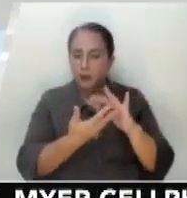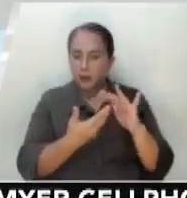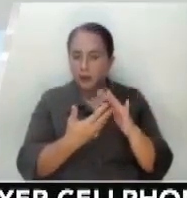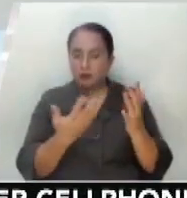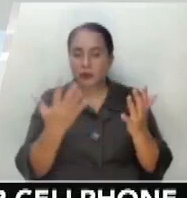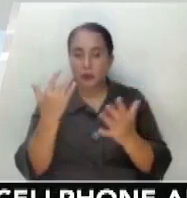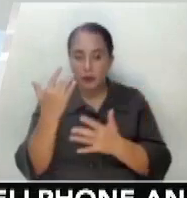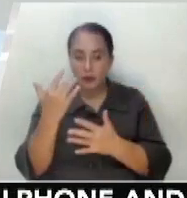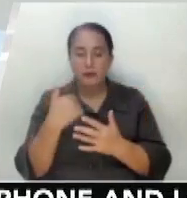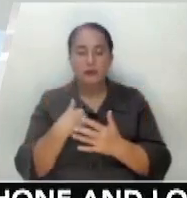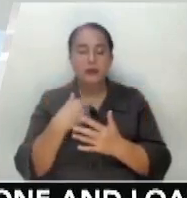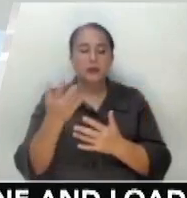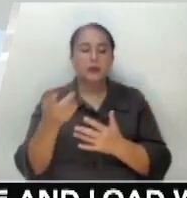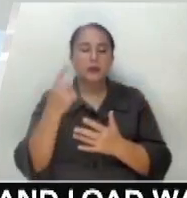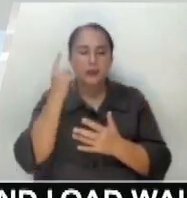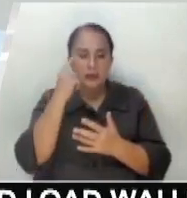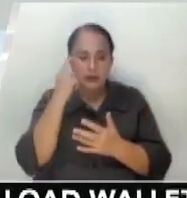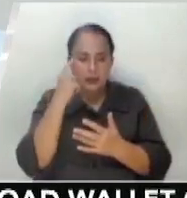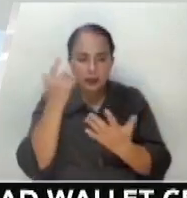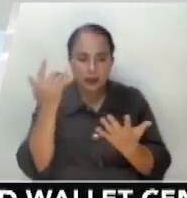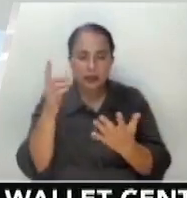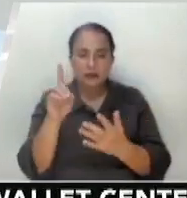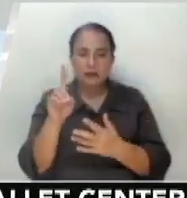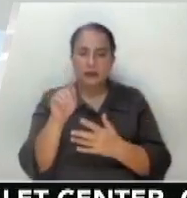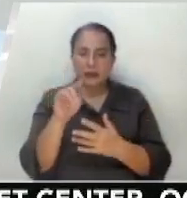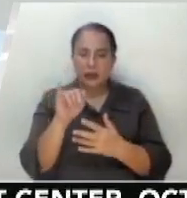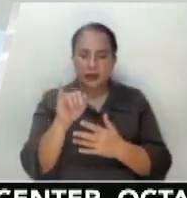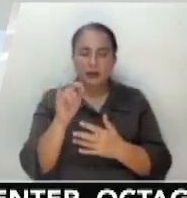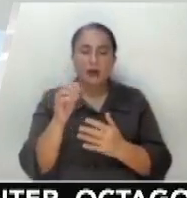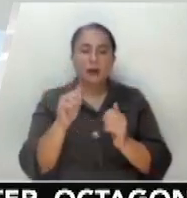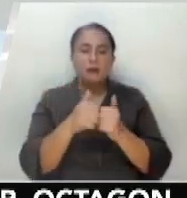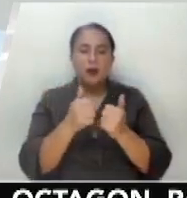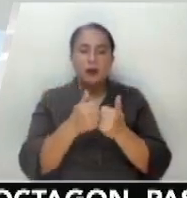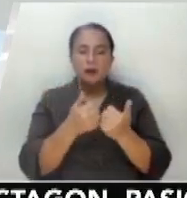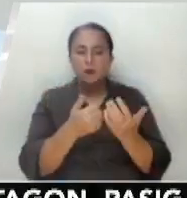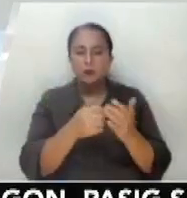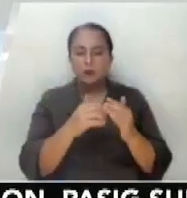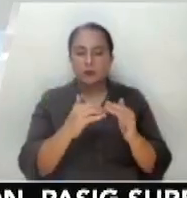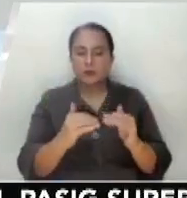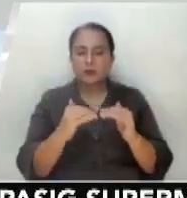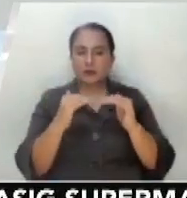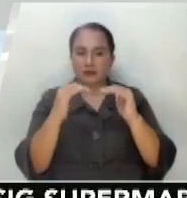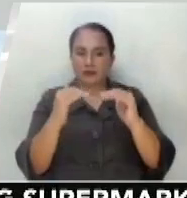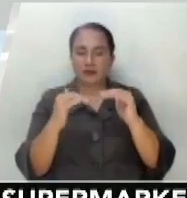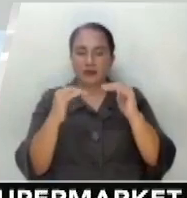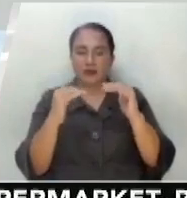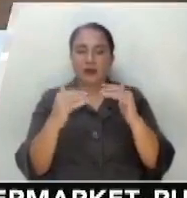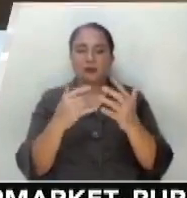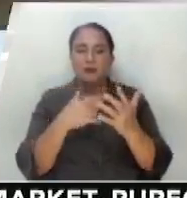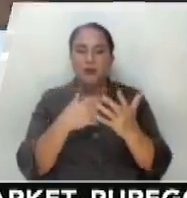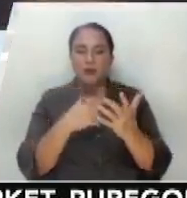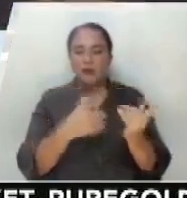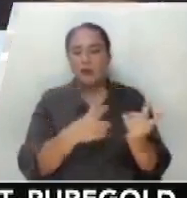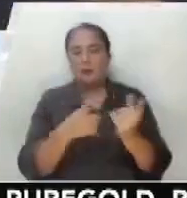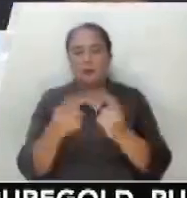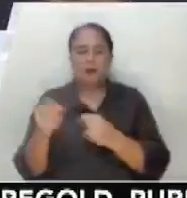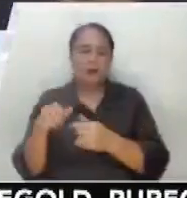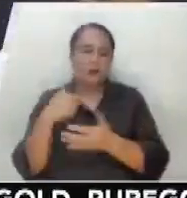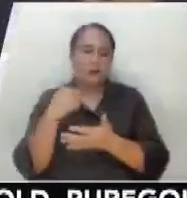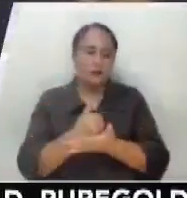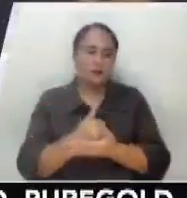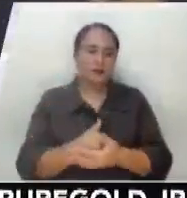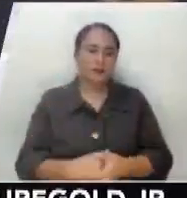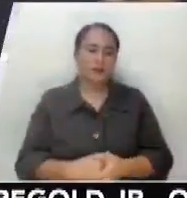syempre iniisip naman din ng DTI kung paano yung pacing Yung magandang timing para mai out yung approvals para sa